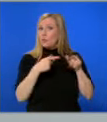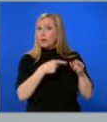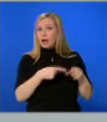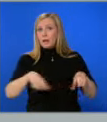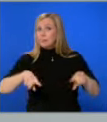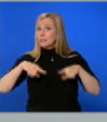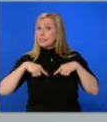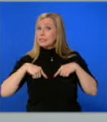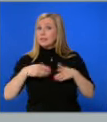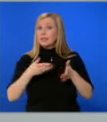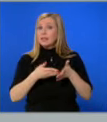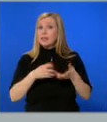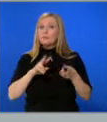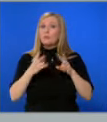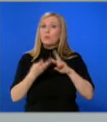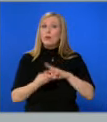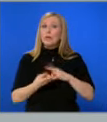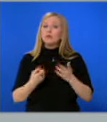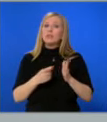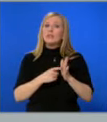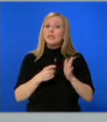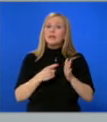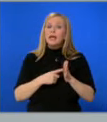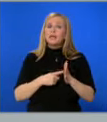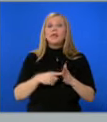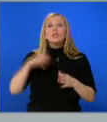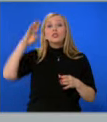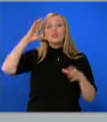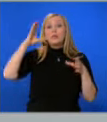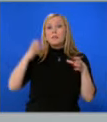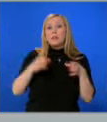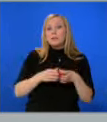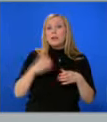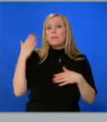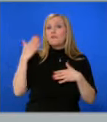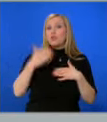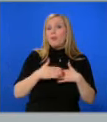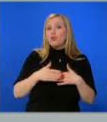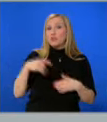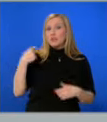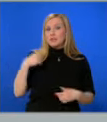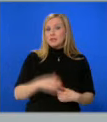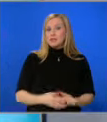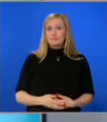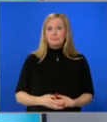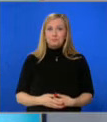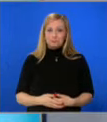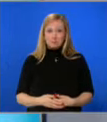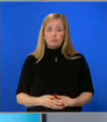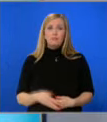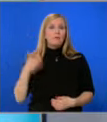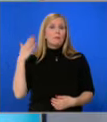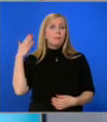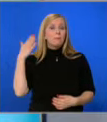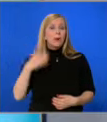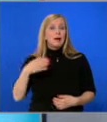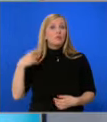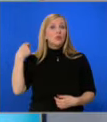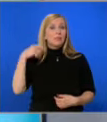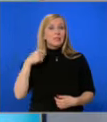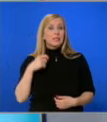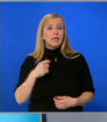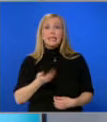именно за тези промени, които засягат и служебния кабинет и правомощията на президента. Право на държавния глава е да сезира